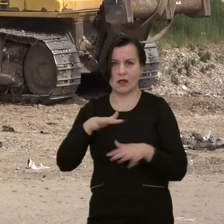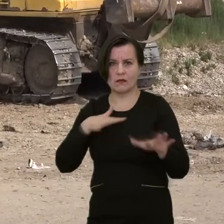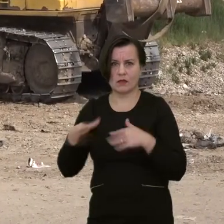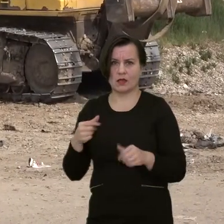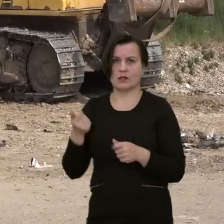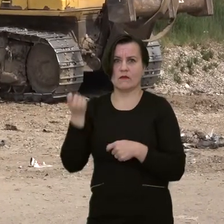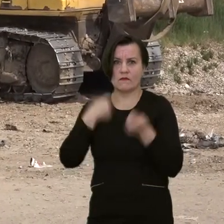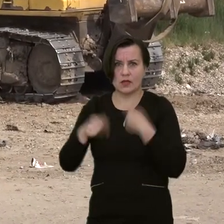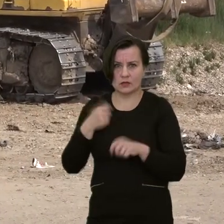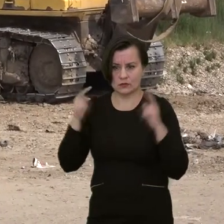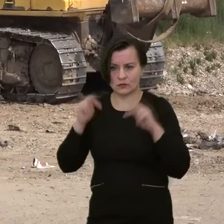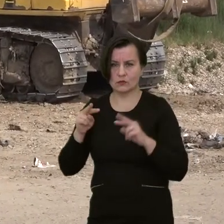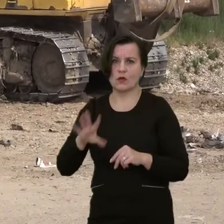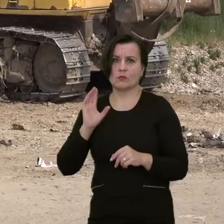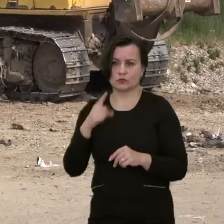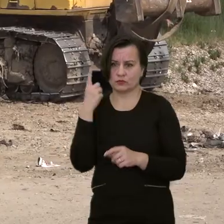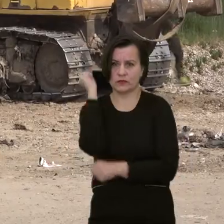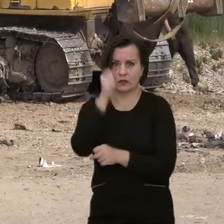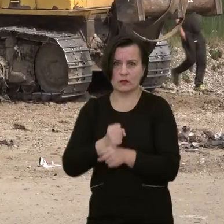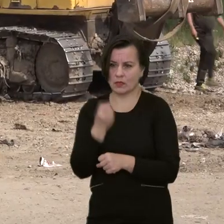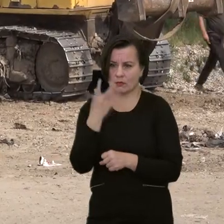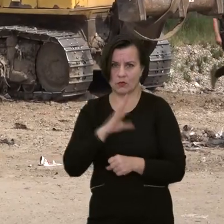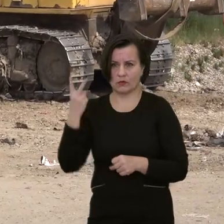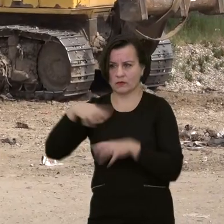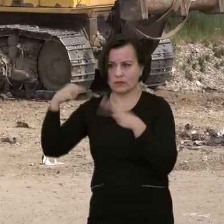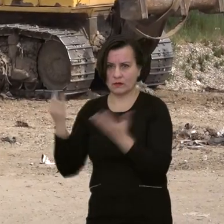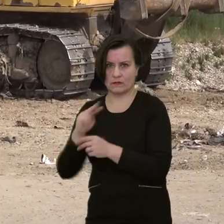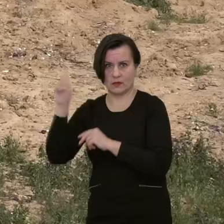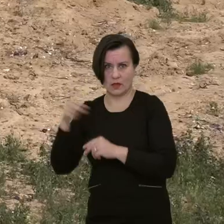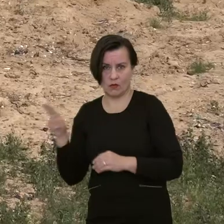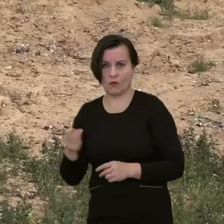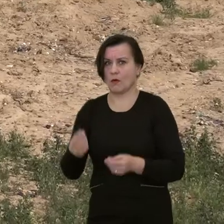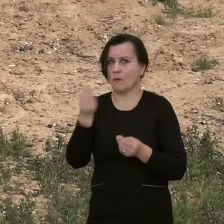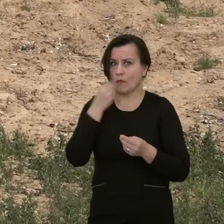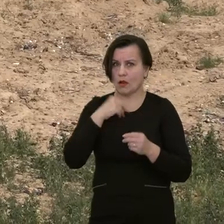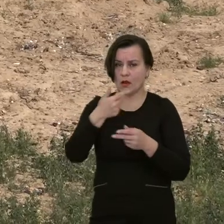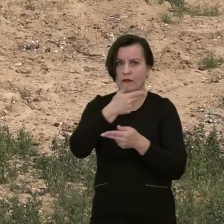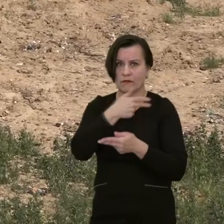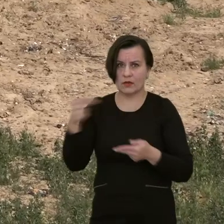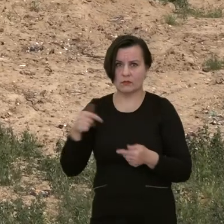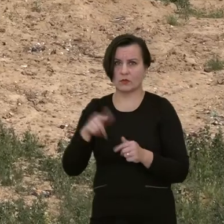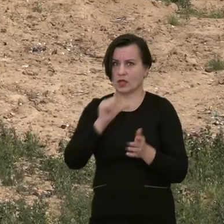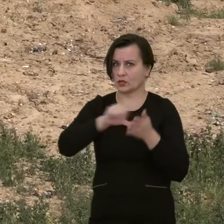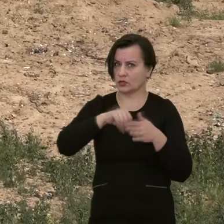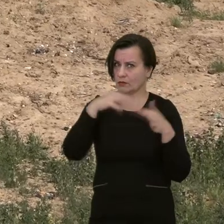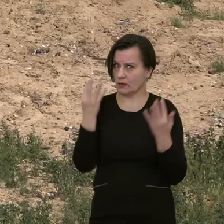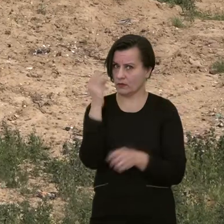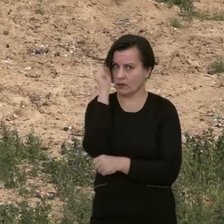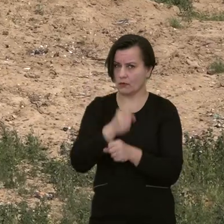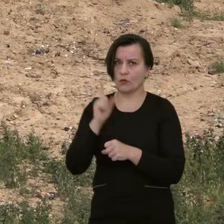kiekvieną darbuotoją mokės nebe 15, o po 29 eurus. Prekybos ir maitinimo paslaugų įmonės už darbuotoją